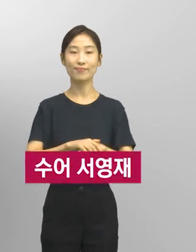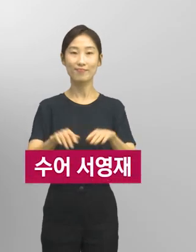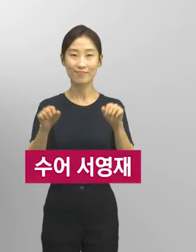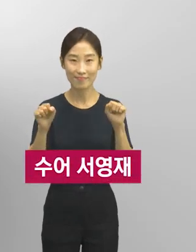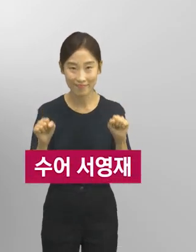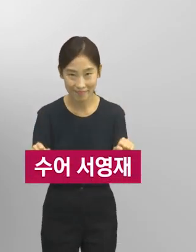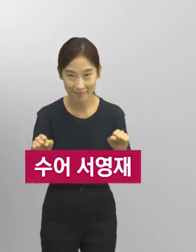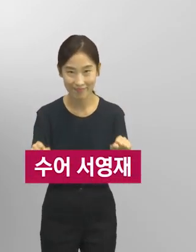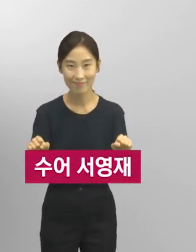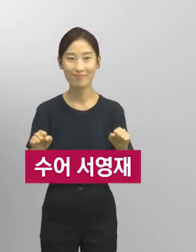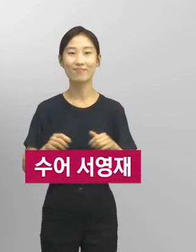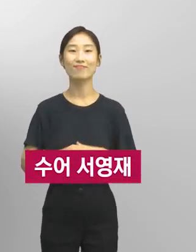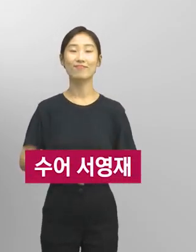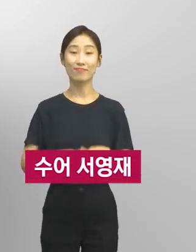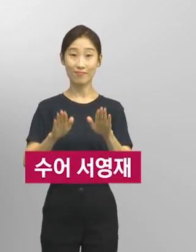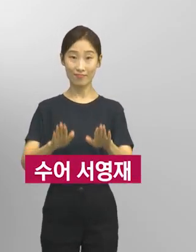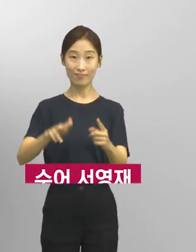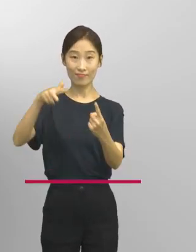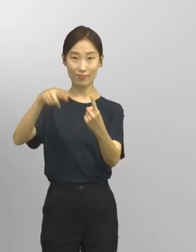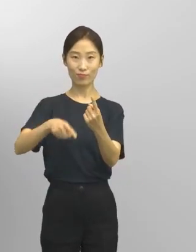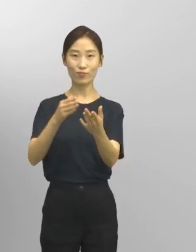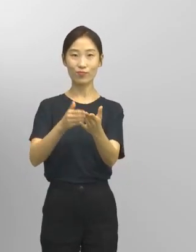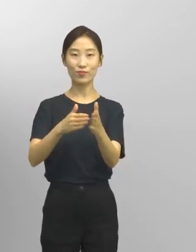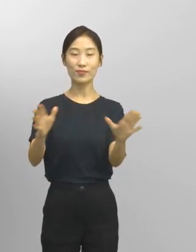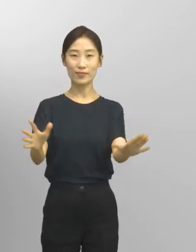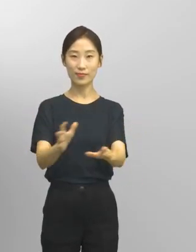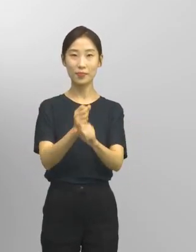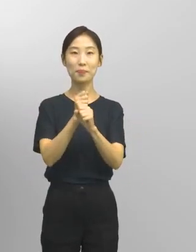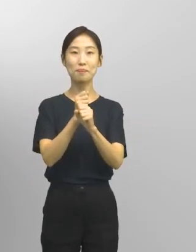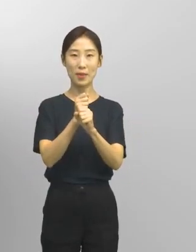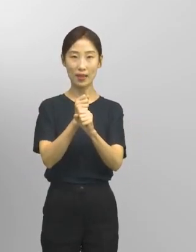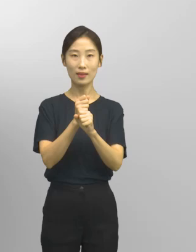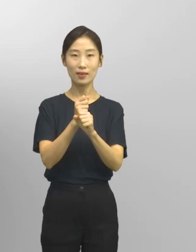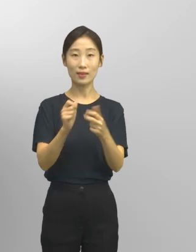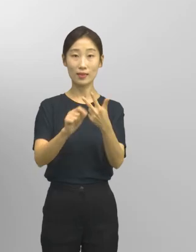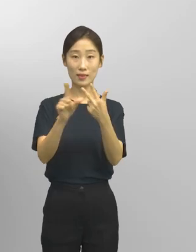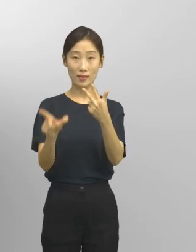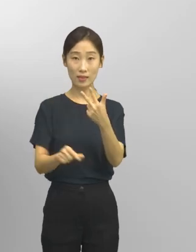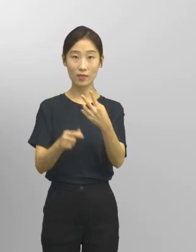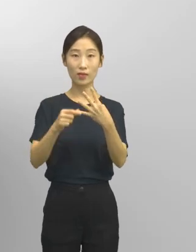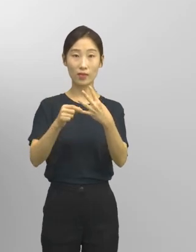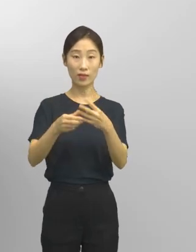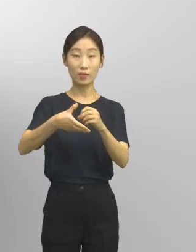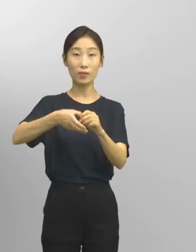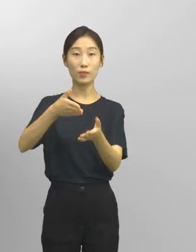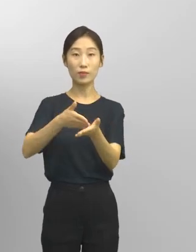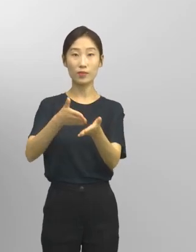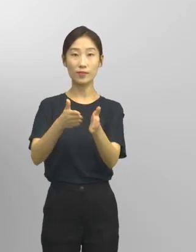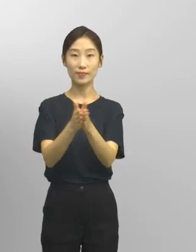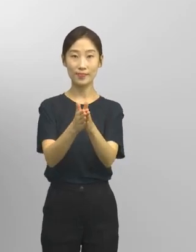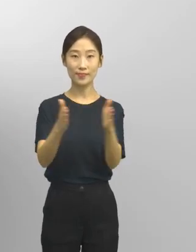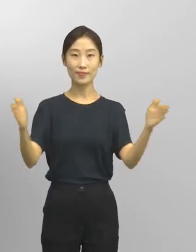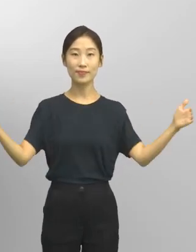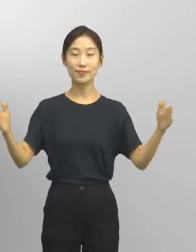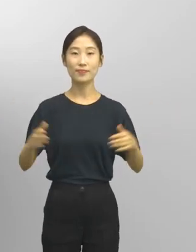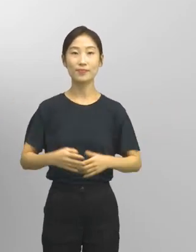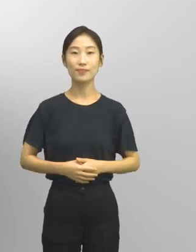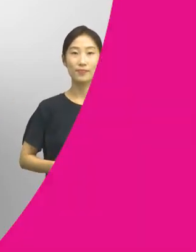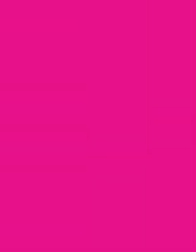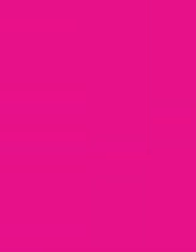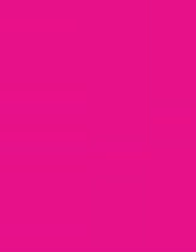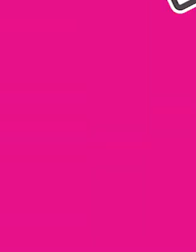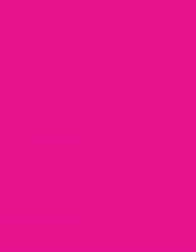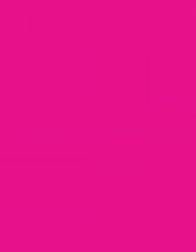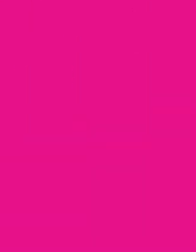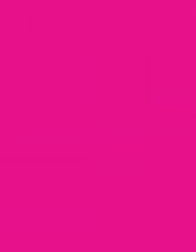여러분 안녕하세요. 오늘도 한 주의 주요 소식들 모아왔습니다. 7월 넷째 주 마포TV 위클리 뉴스 시작합니다.